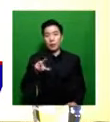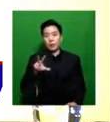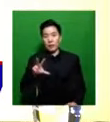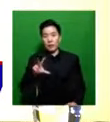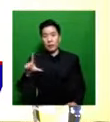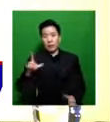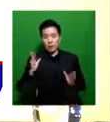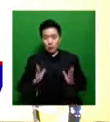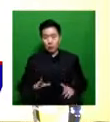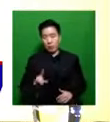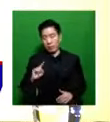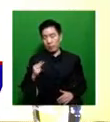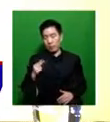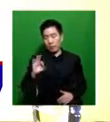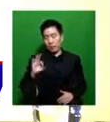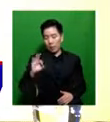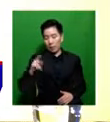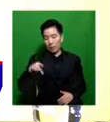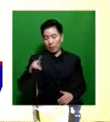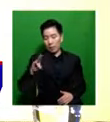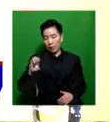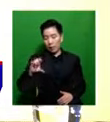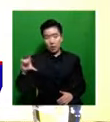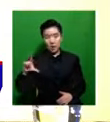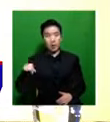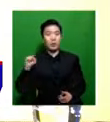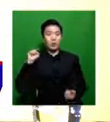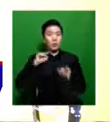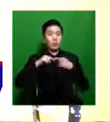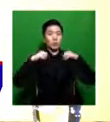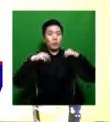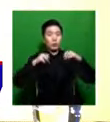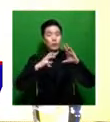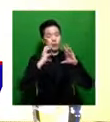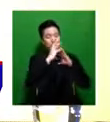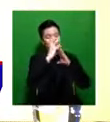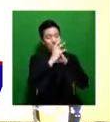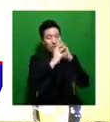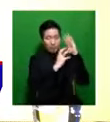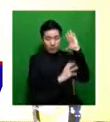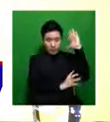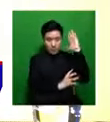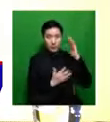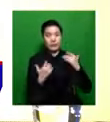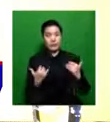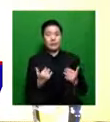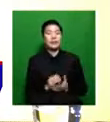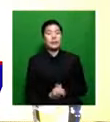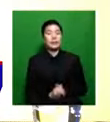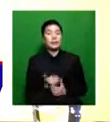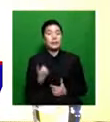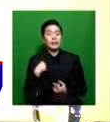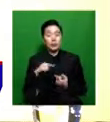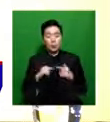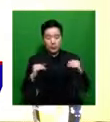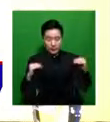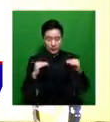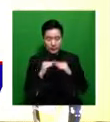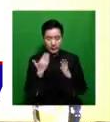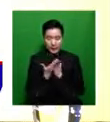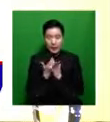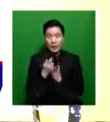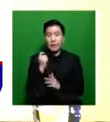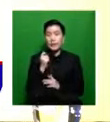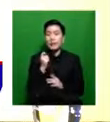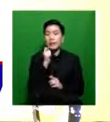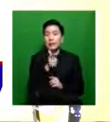ายวงเงิน 19,700 ล้านบาทเนี่ยเป็นของการไฟฟ้าส่วนภูมิภาคนะคะโดยสามารถใช้สิทธิ์ขอคืนเงินประกัน